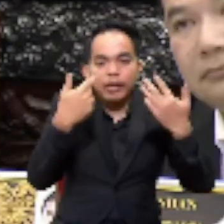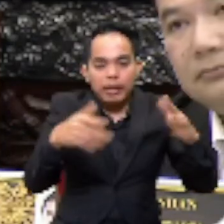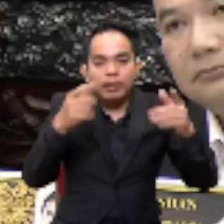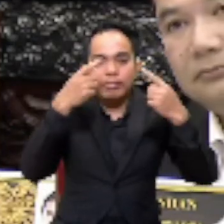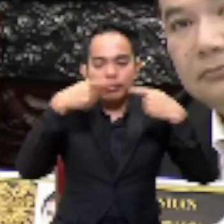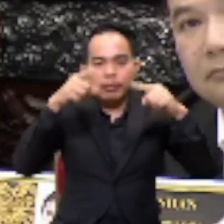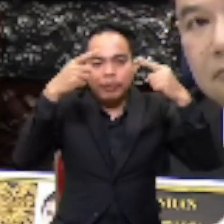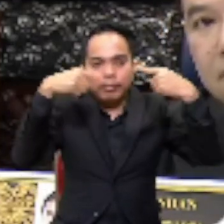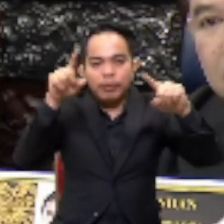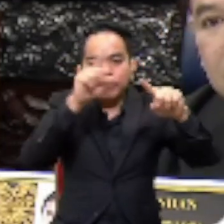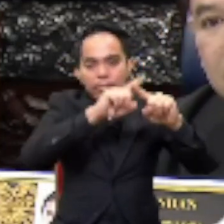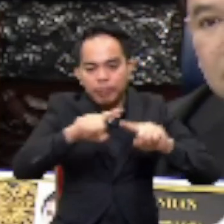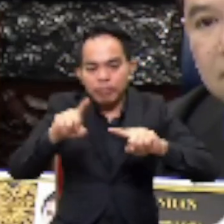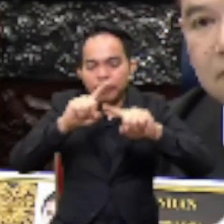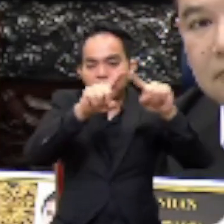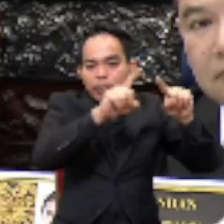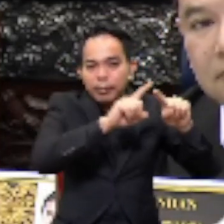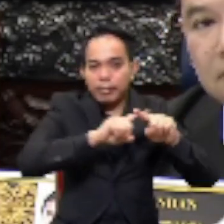urbanion